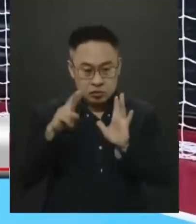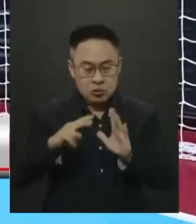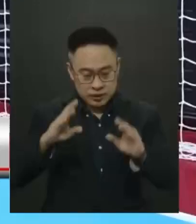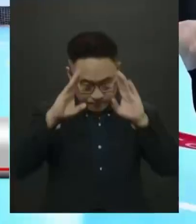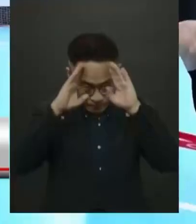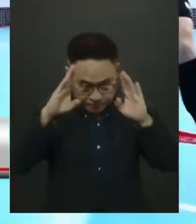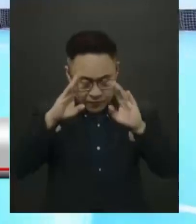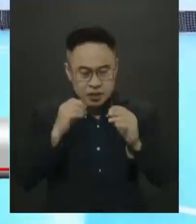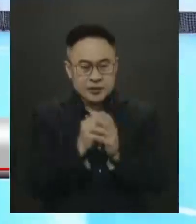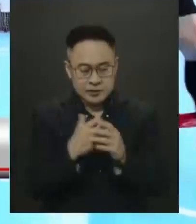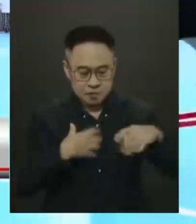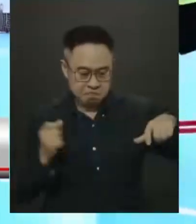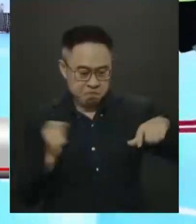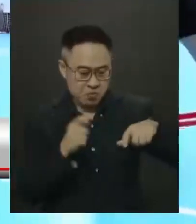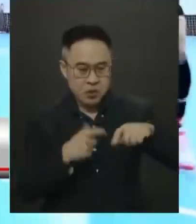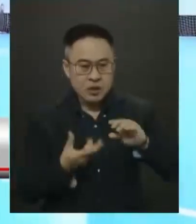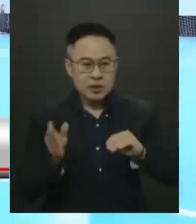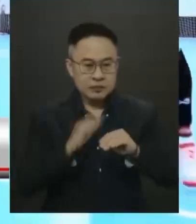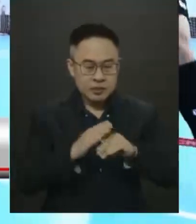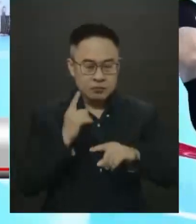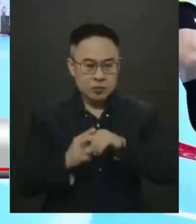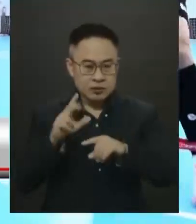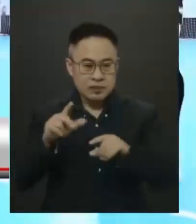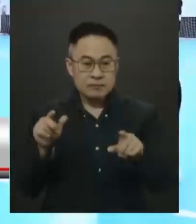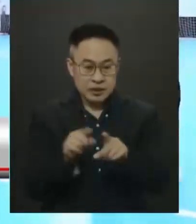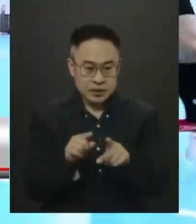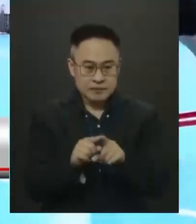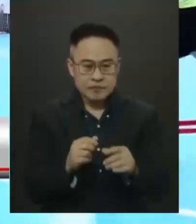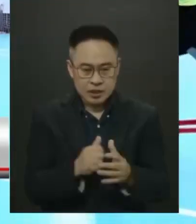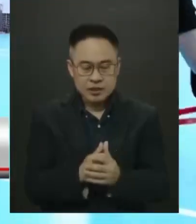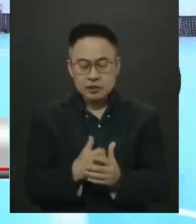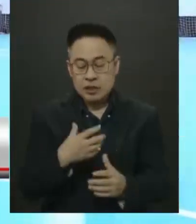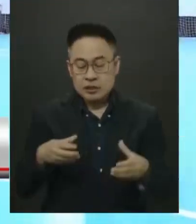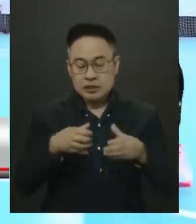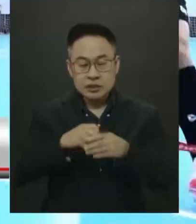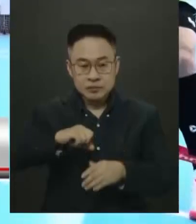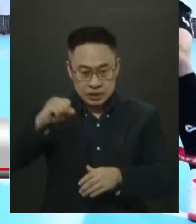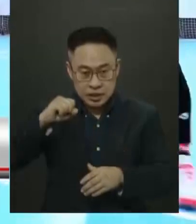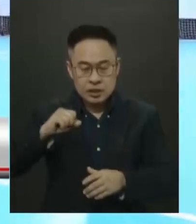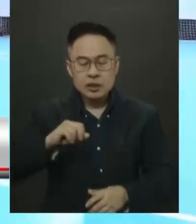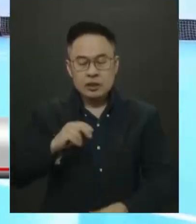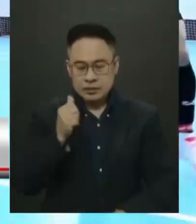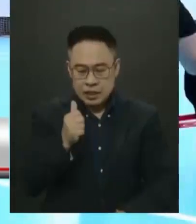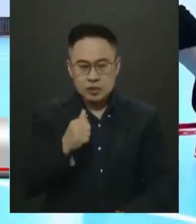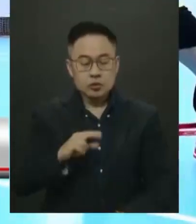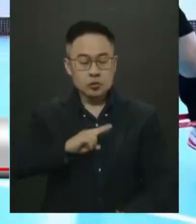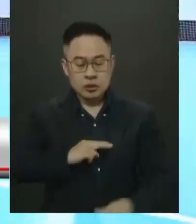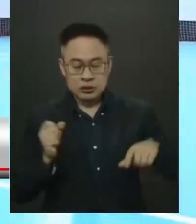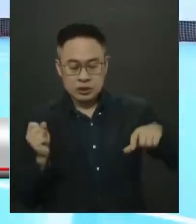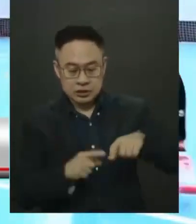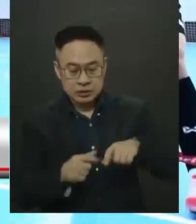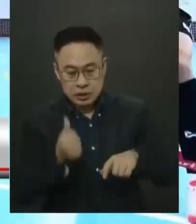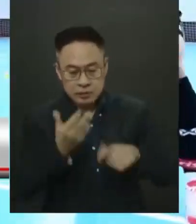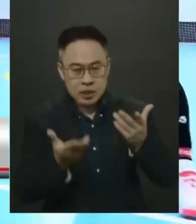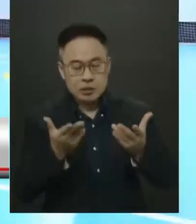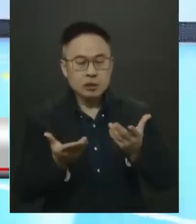ารอบให้ได้ส่วนเป้าหมายส่วนตัวเนี่ยก็อยากจะช่วยให้ทีมเก็บชัยชนะให้ได้ก่อนส่วนเรื่องการยิงประตูครับเจ้าอาร์มบอกว่าก็ถ้ามีโอกาสแล้วก็